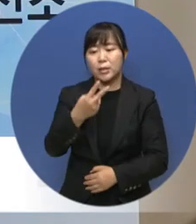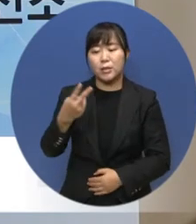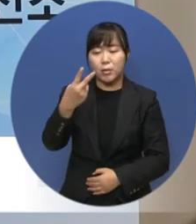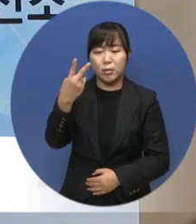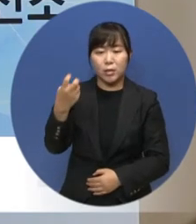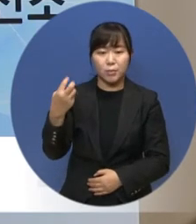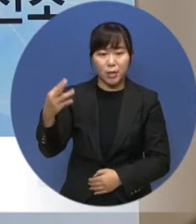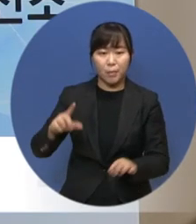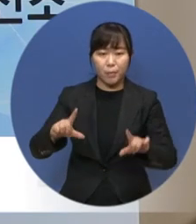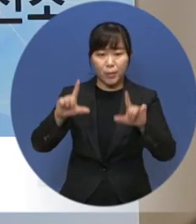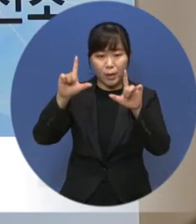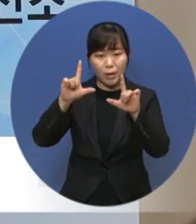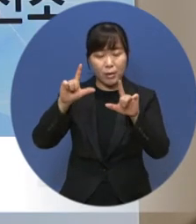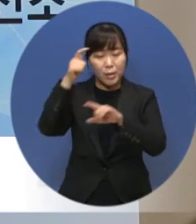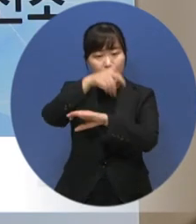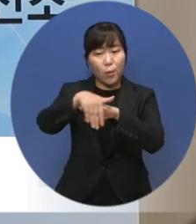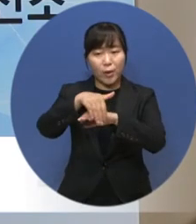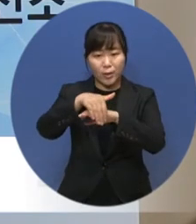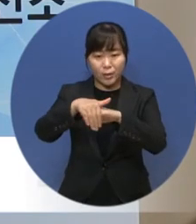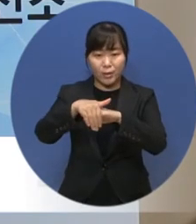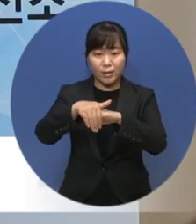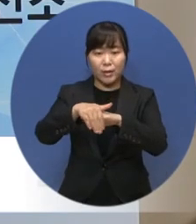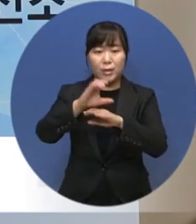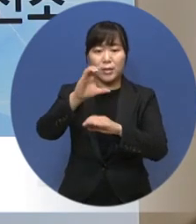2023년에 예정되어 있는